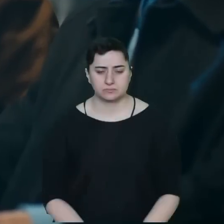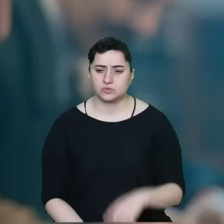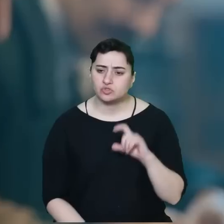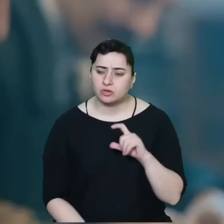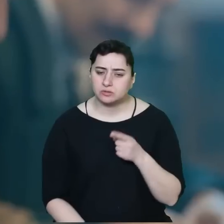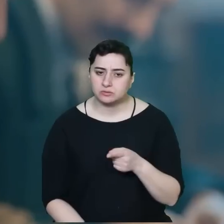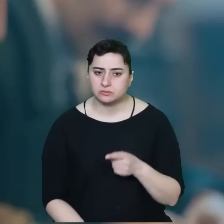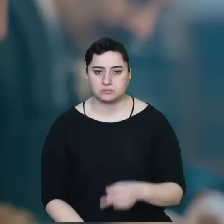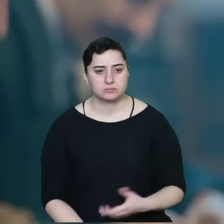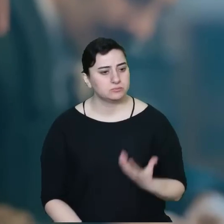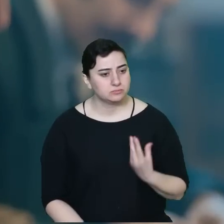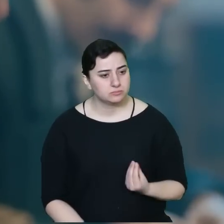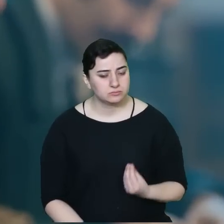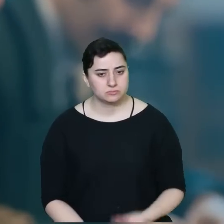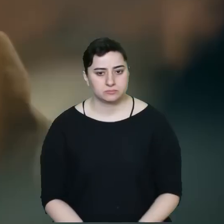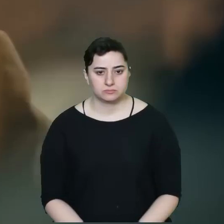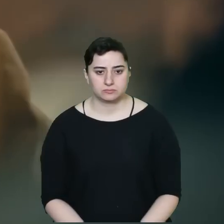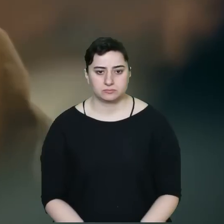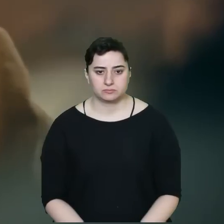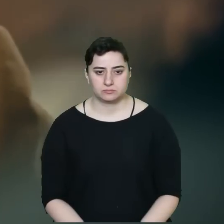Cahit. Hı.